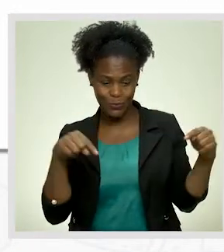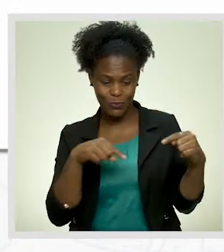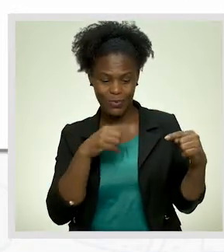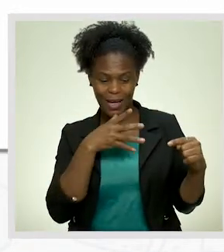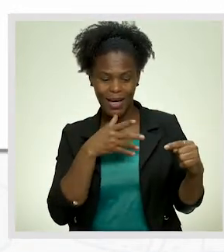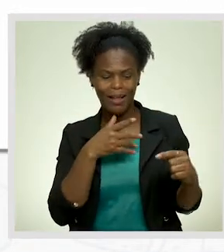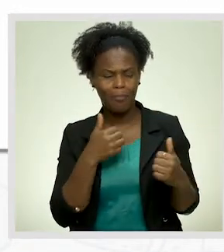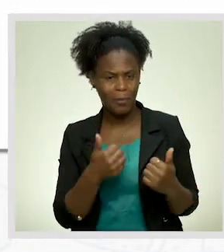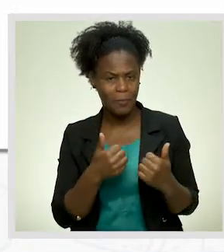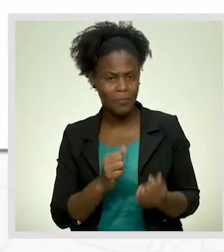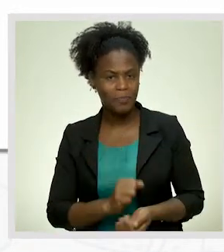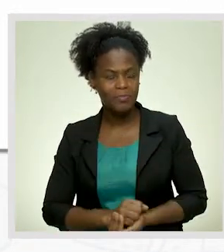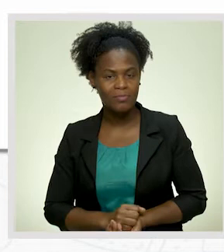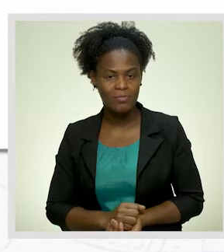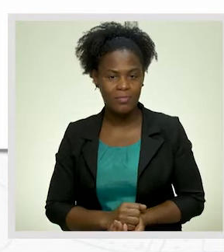très bien.